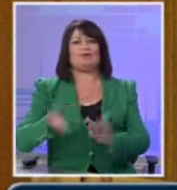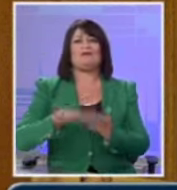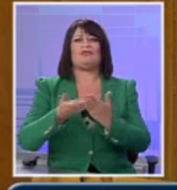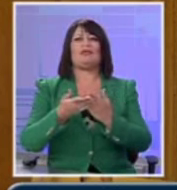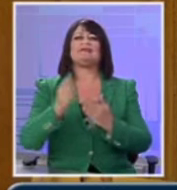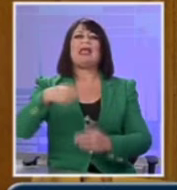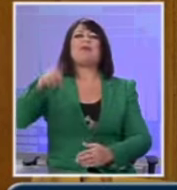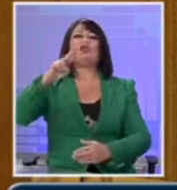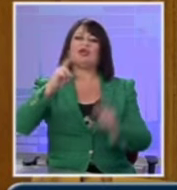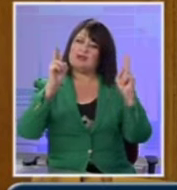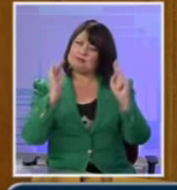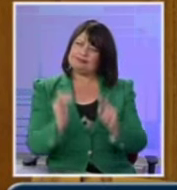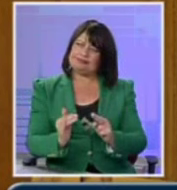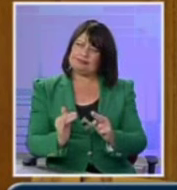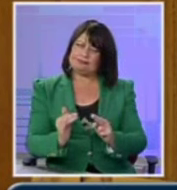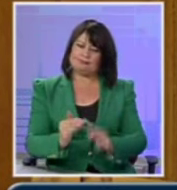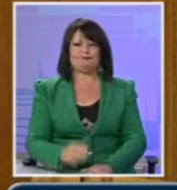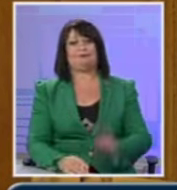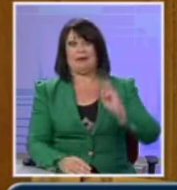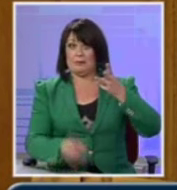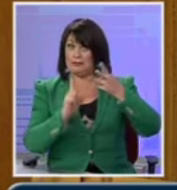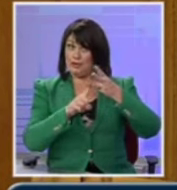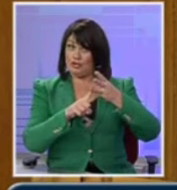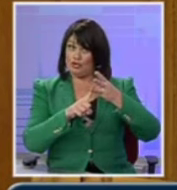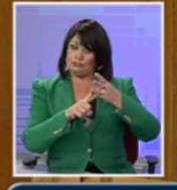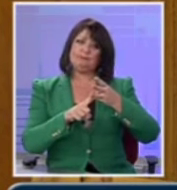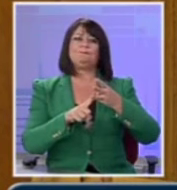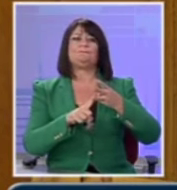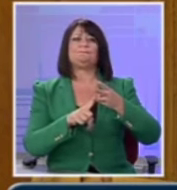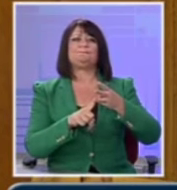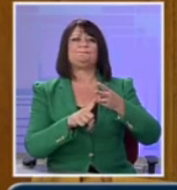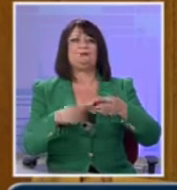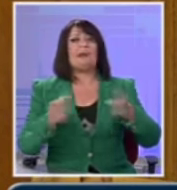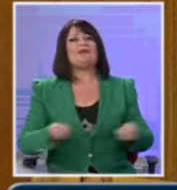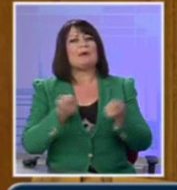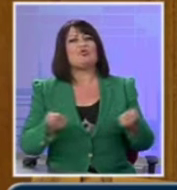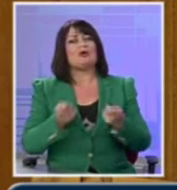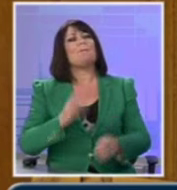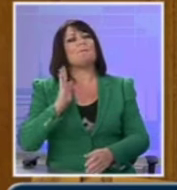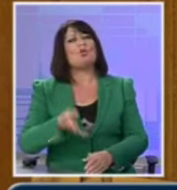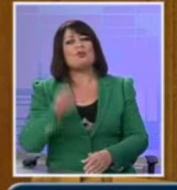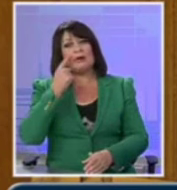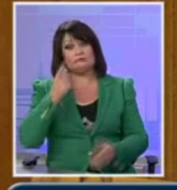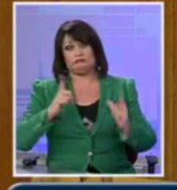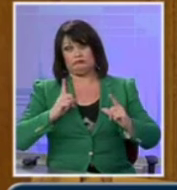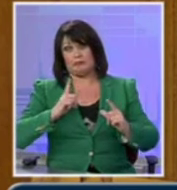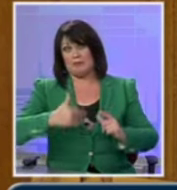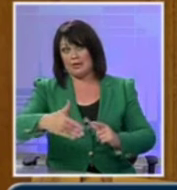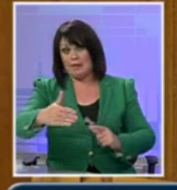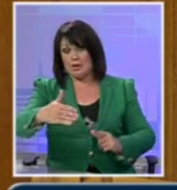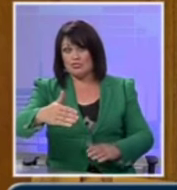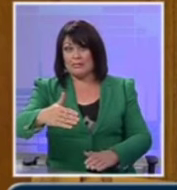μείωση των επιτοκίων. Τρίτον, στη βάση αυτών των εξελίξεων μπορούμε να προσδοκούμε βάσιμα